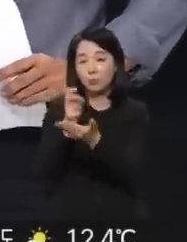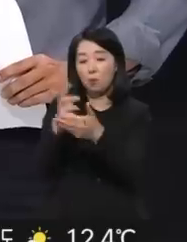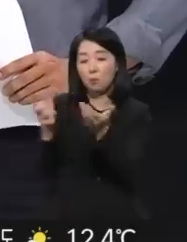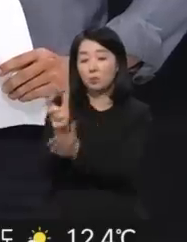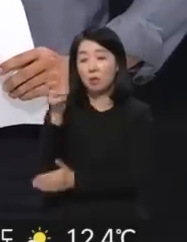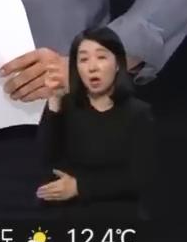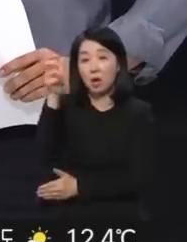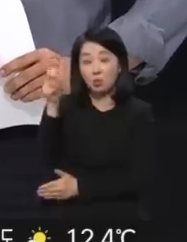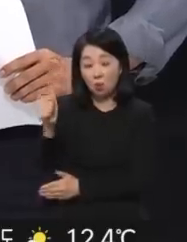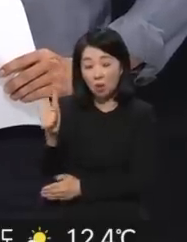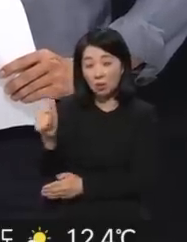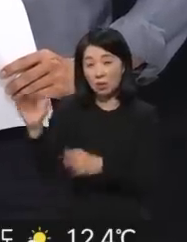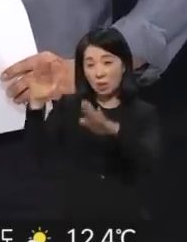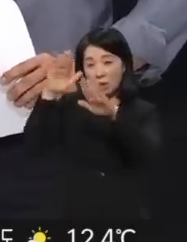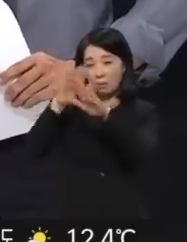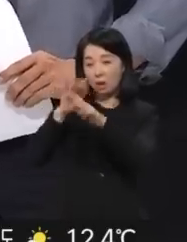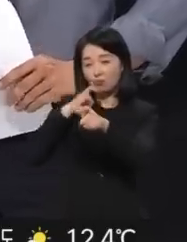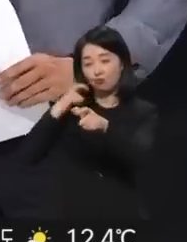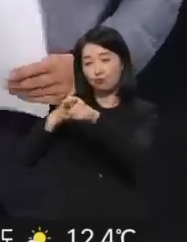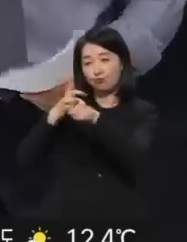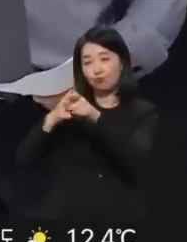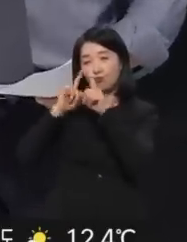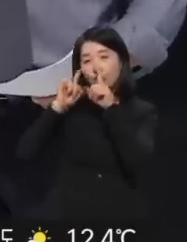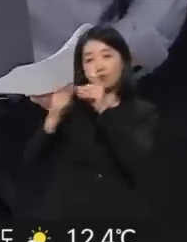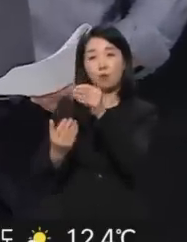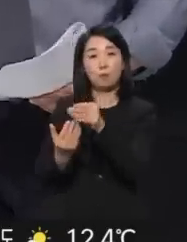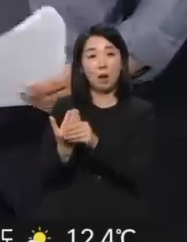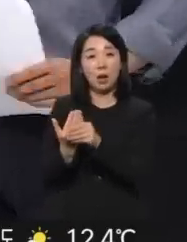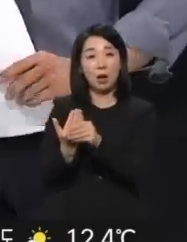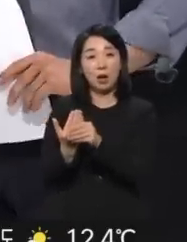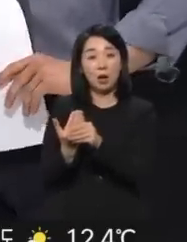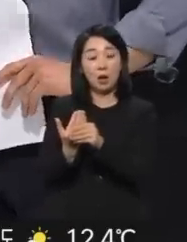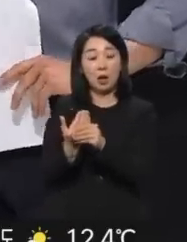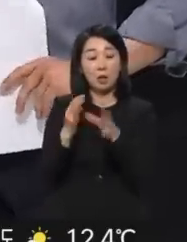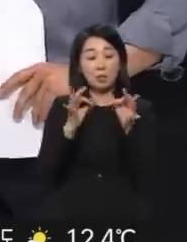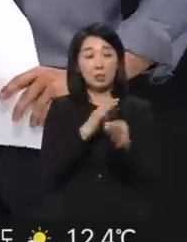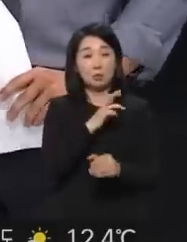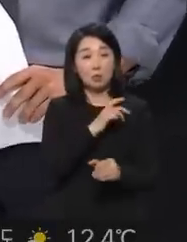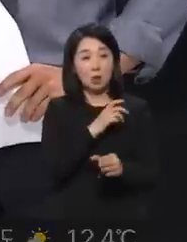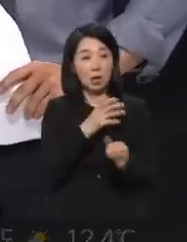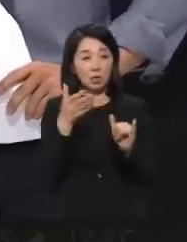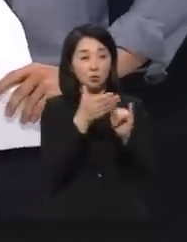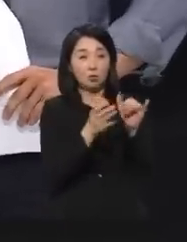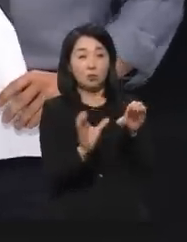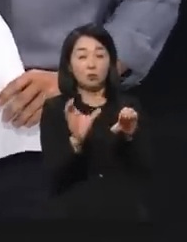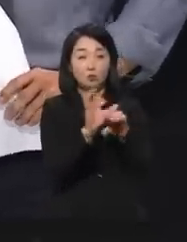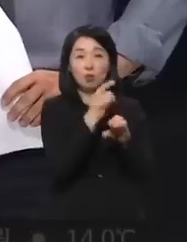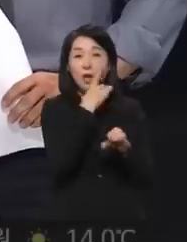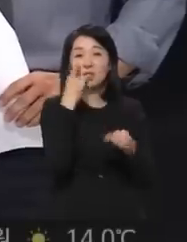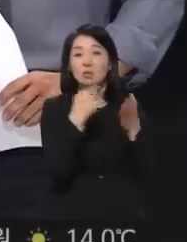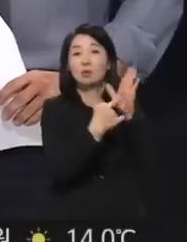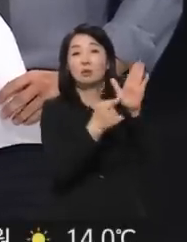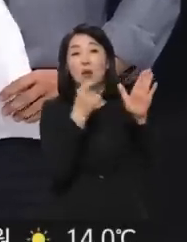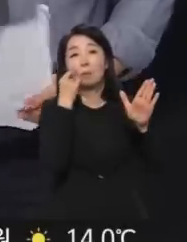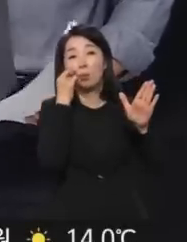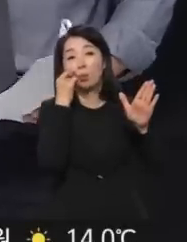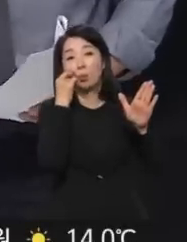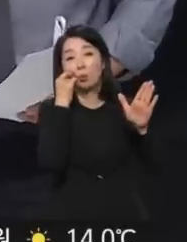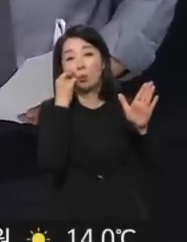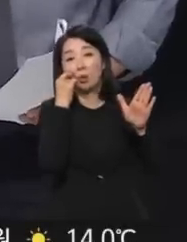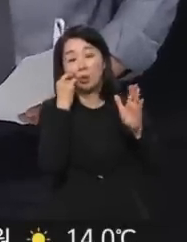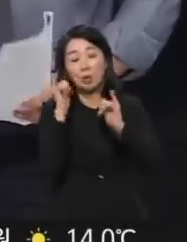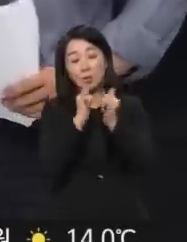법무부 장관의 심야 술자리 의혹을 제기했었죠. 이후 김 의원이나 더 탐사가 추가 증거를 못 내놓고 있는 상황인데요. 이